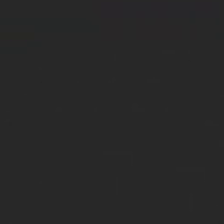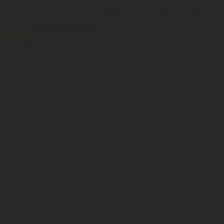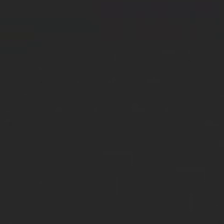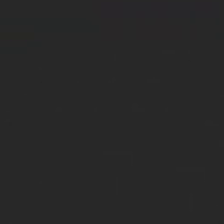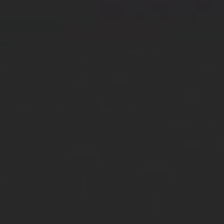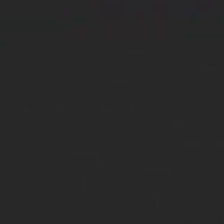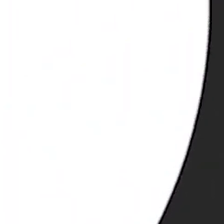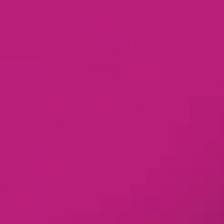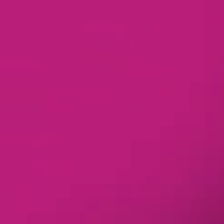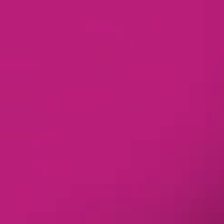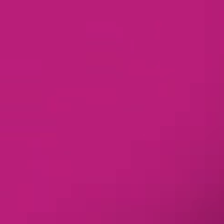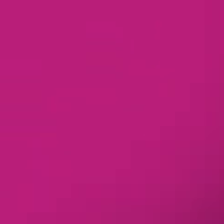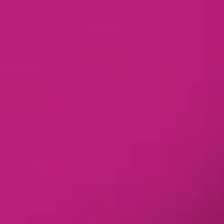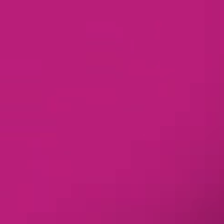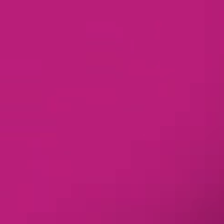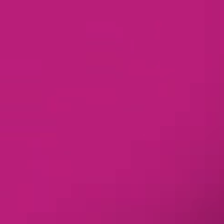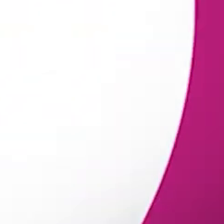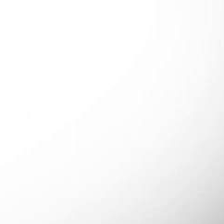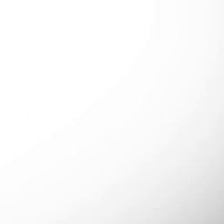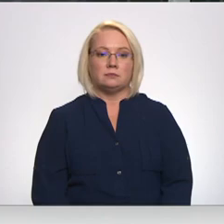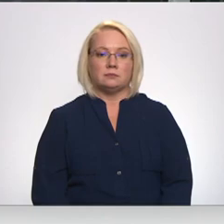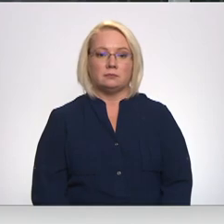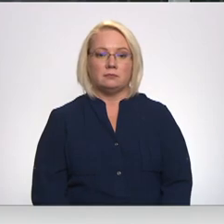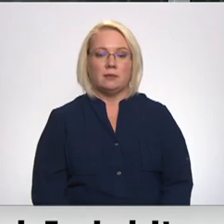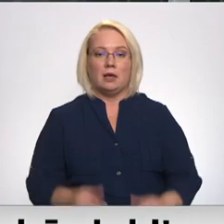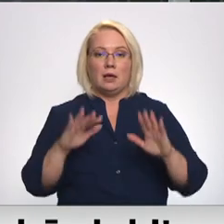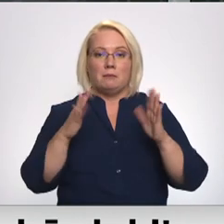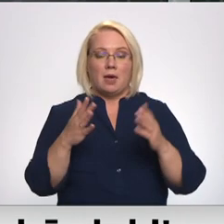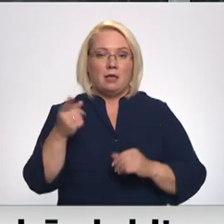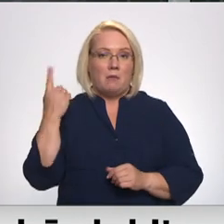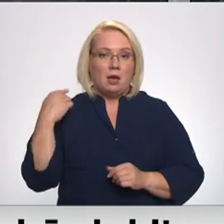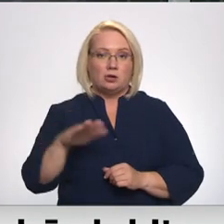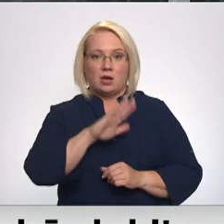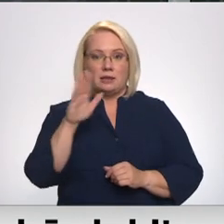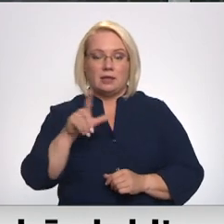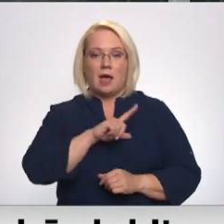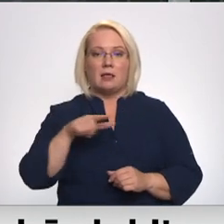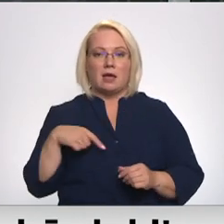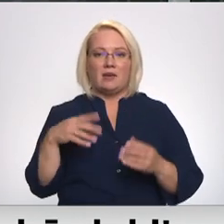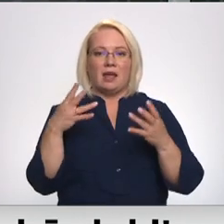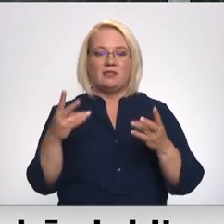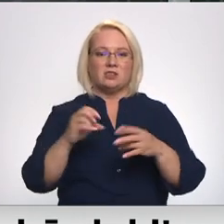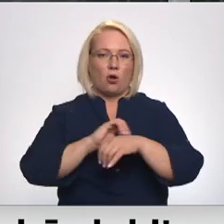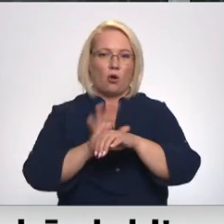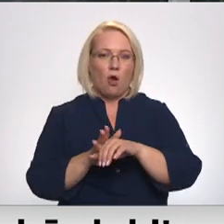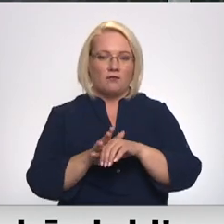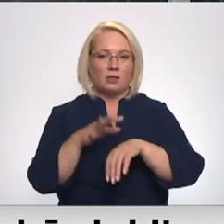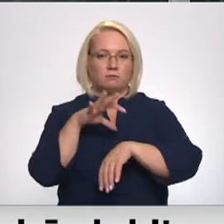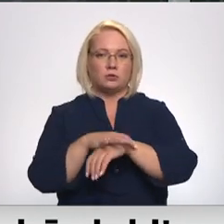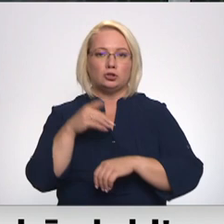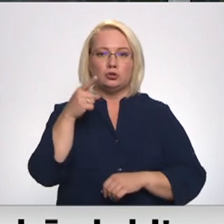Re, viss ēters ir te! Bet pagājušā diennaktī Latvijā inficēšanās ar koronavīrusu atklāta